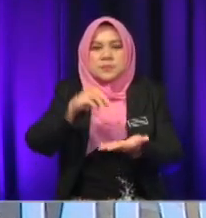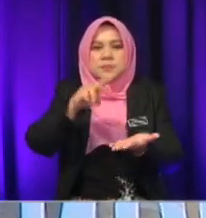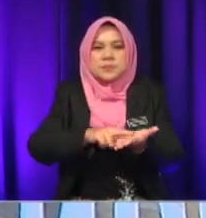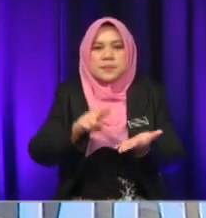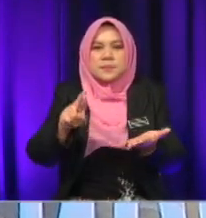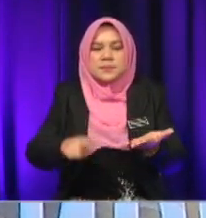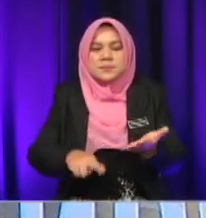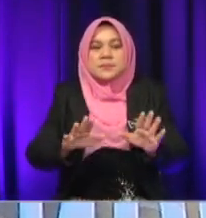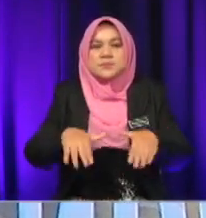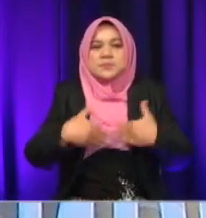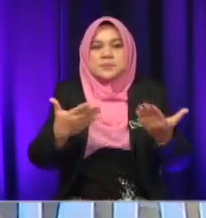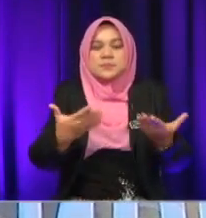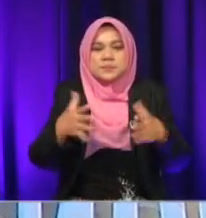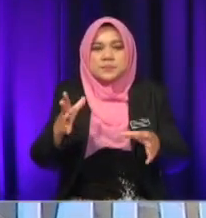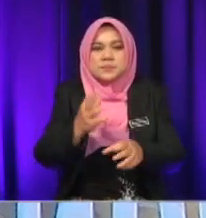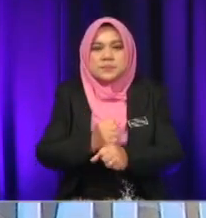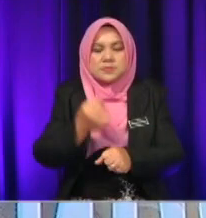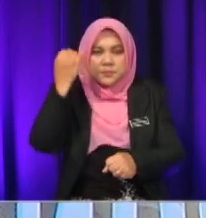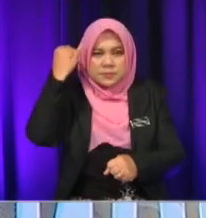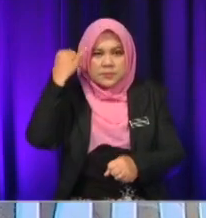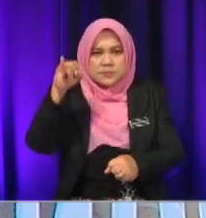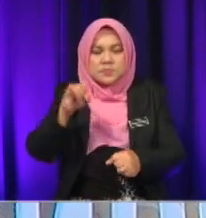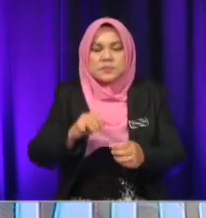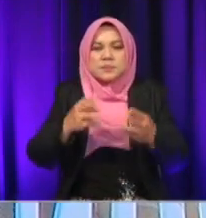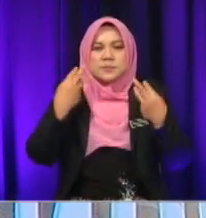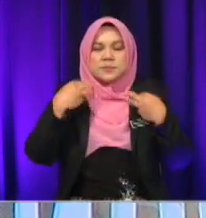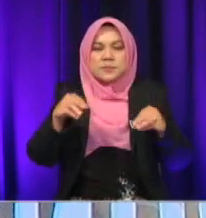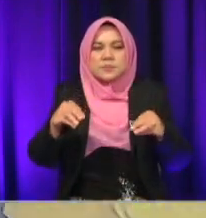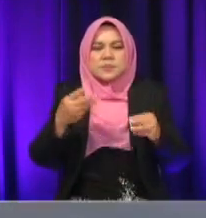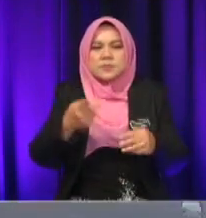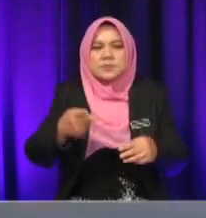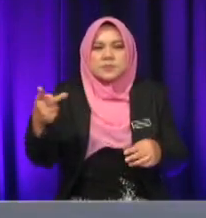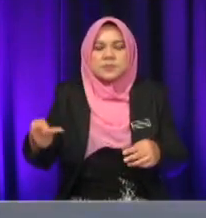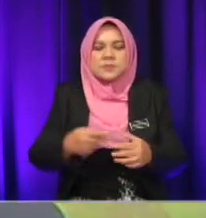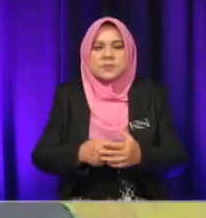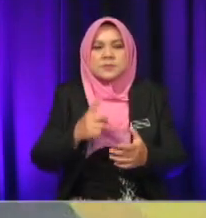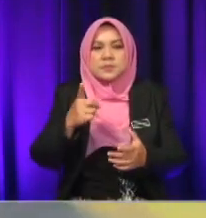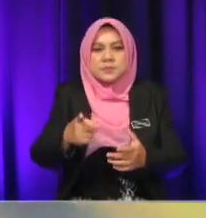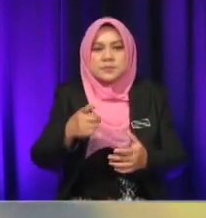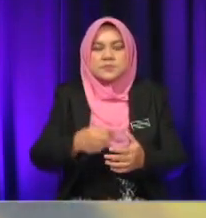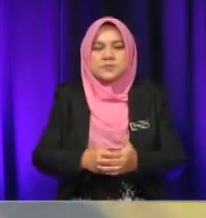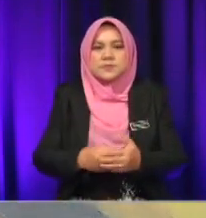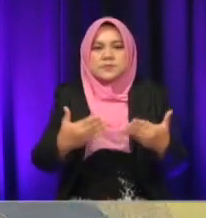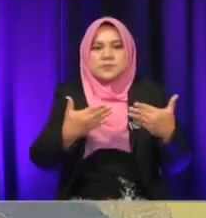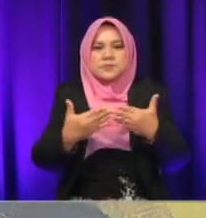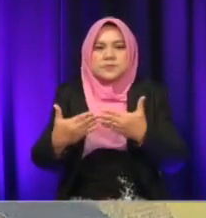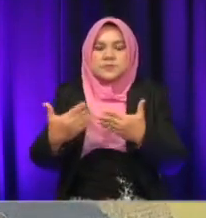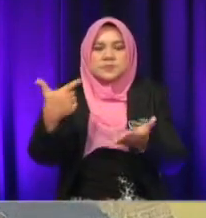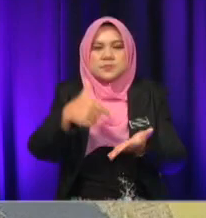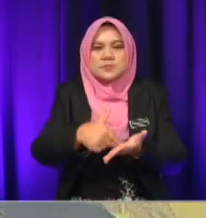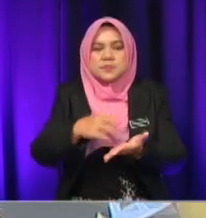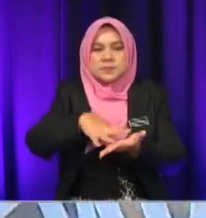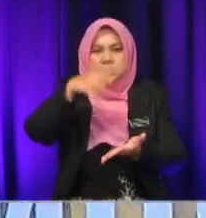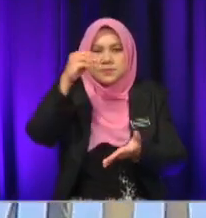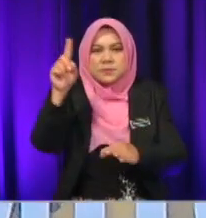semua, bagaimana? Dah dapat ke sedikit idea untuk memasarkan produk anda? Kita sambung lagi pembelajaran